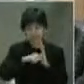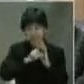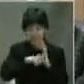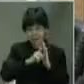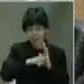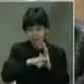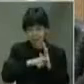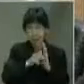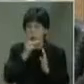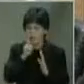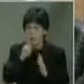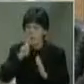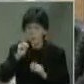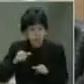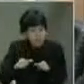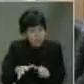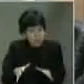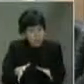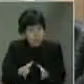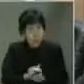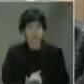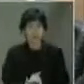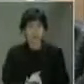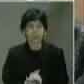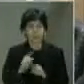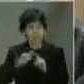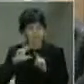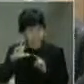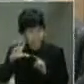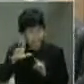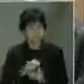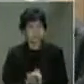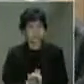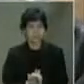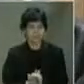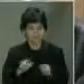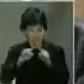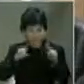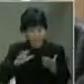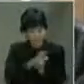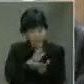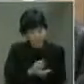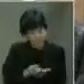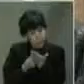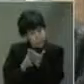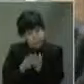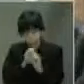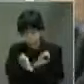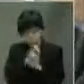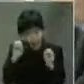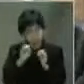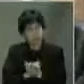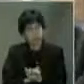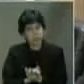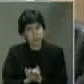การคณะรัฐมนตรีไม่อยู่ด้วย 3. ไม่เคยเอาเอกสารอะไรให้ท่านแ